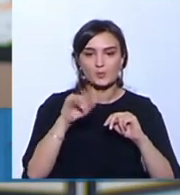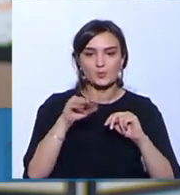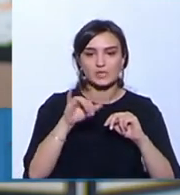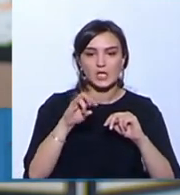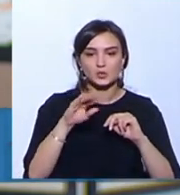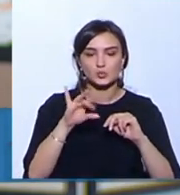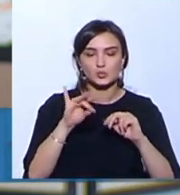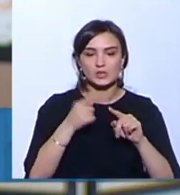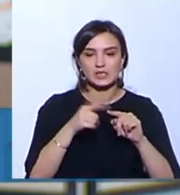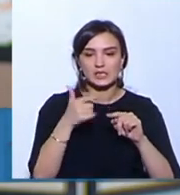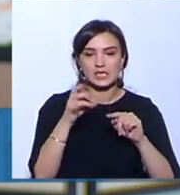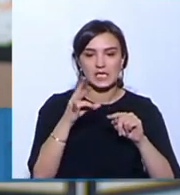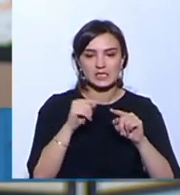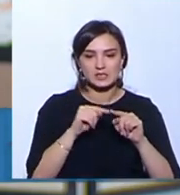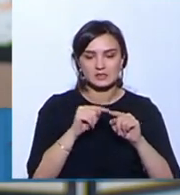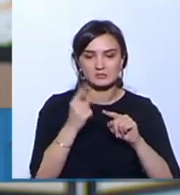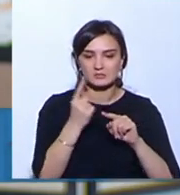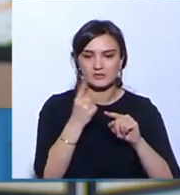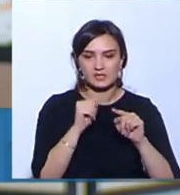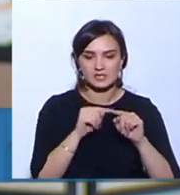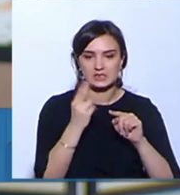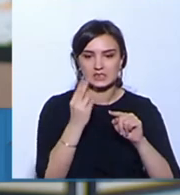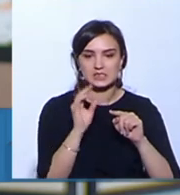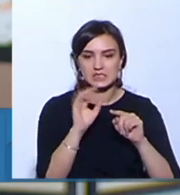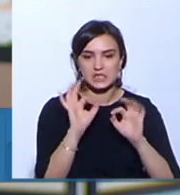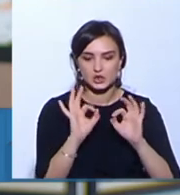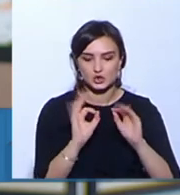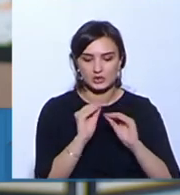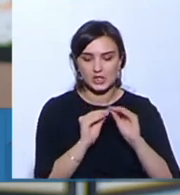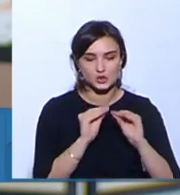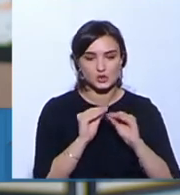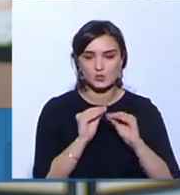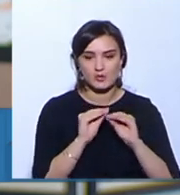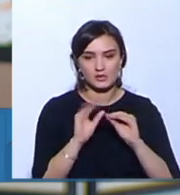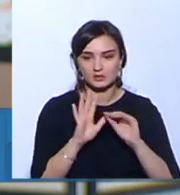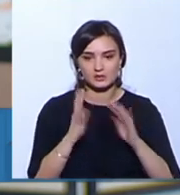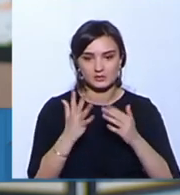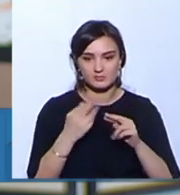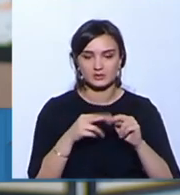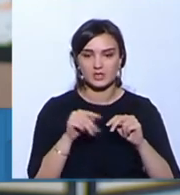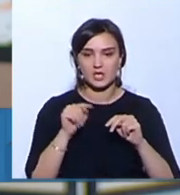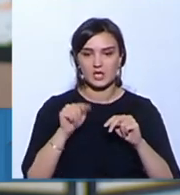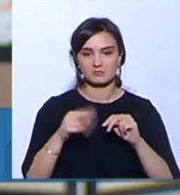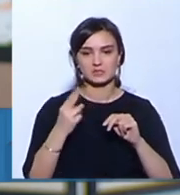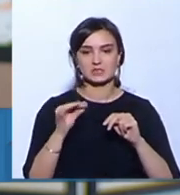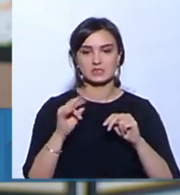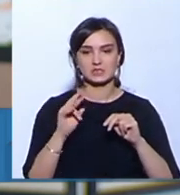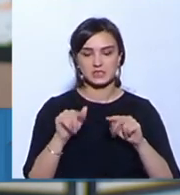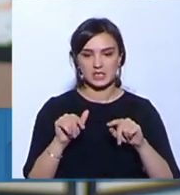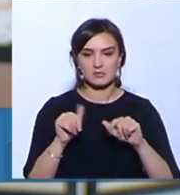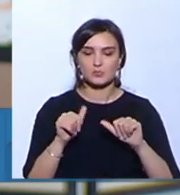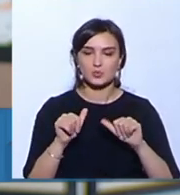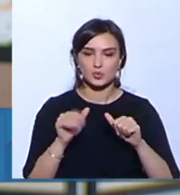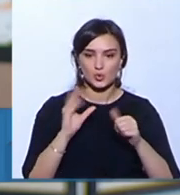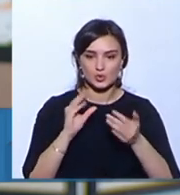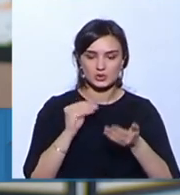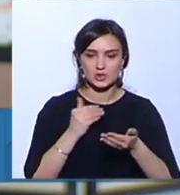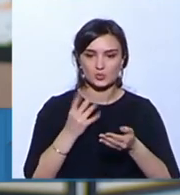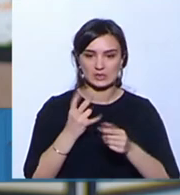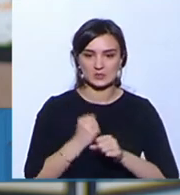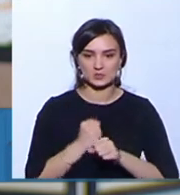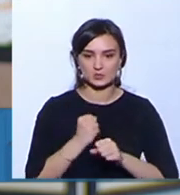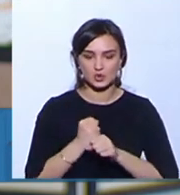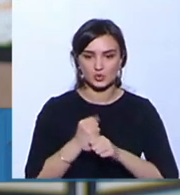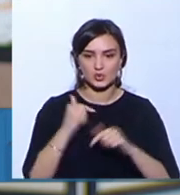გენზე არ ხდება პირველადი ცილის სწორად აწყობა და ამ ცილამ, როცა უნდა